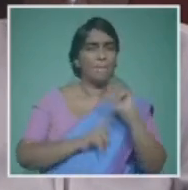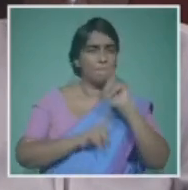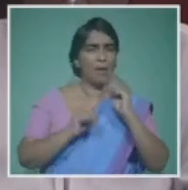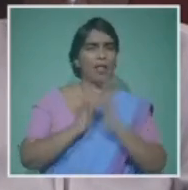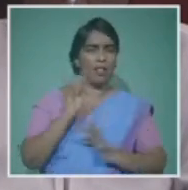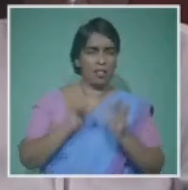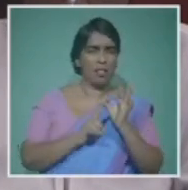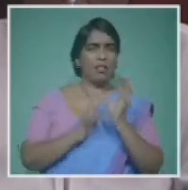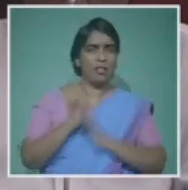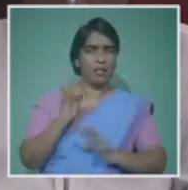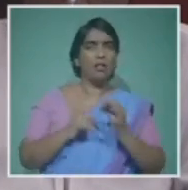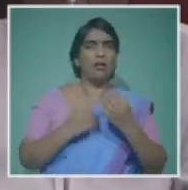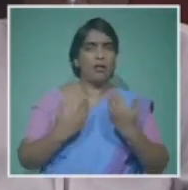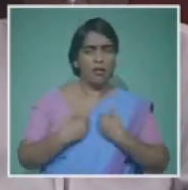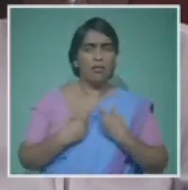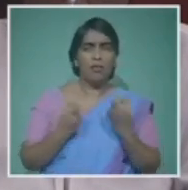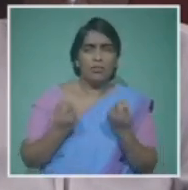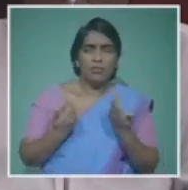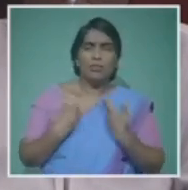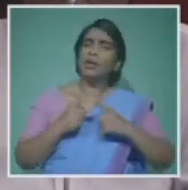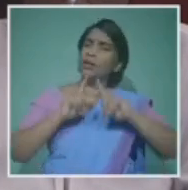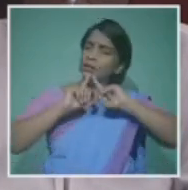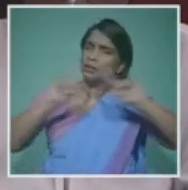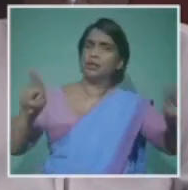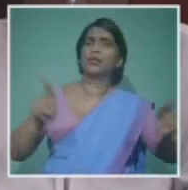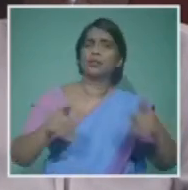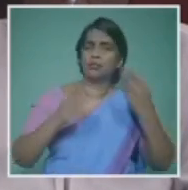tu kira. Api waktu kami perdarjah dekat tu.